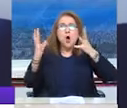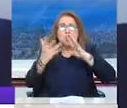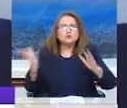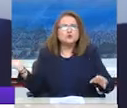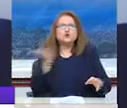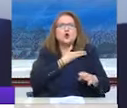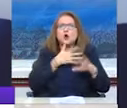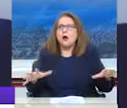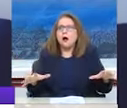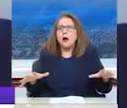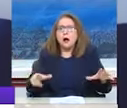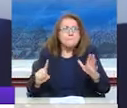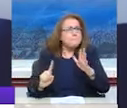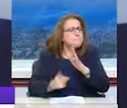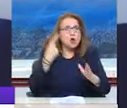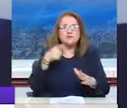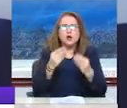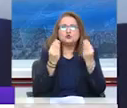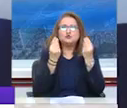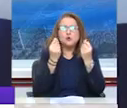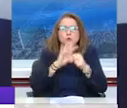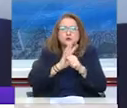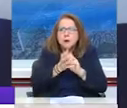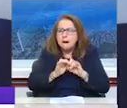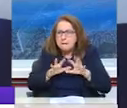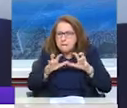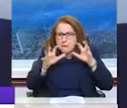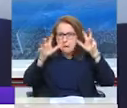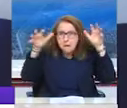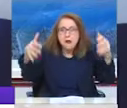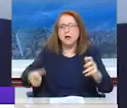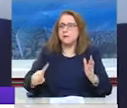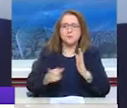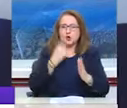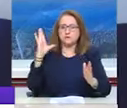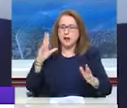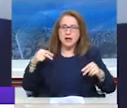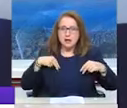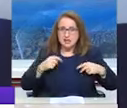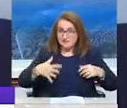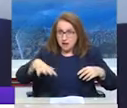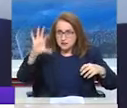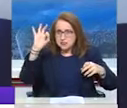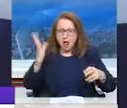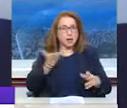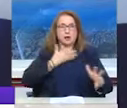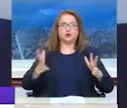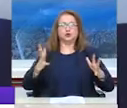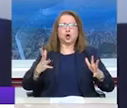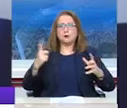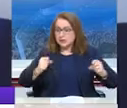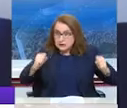δεν έμεινε ούτε αδρανής ούτε αμήχανη. Αντίθετα, αντέδρασε έγκυρα και αποφασιστικά